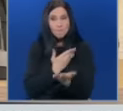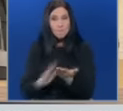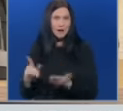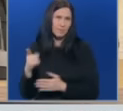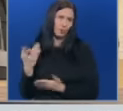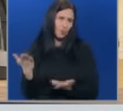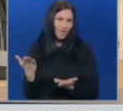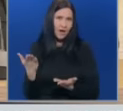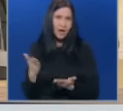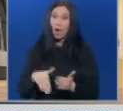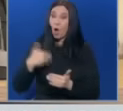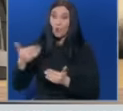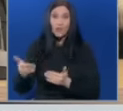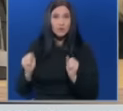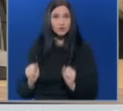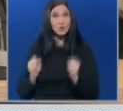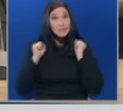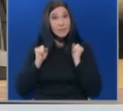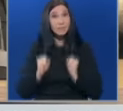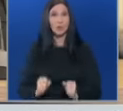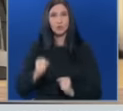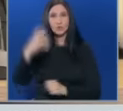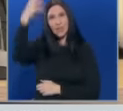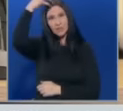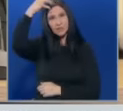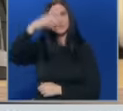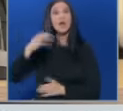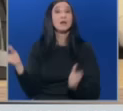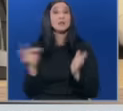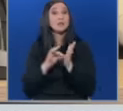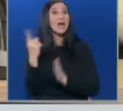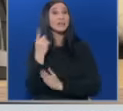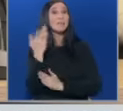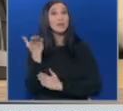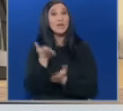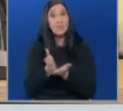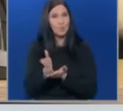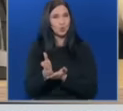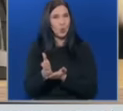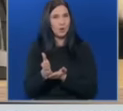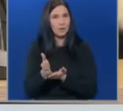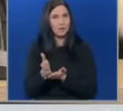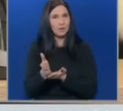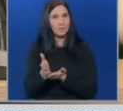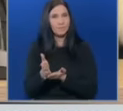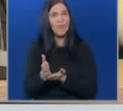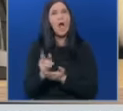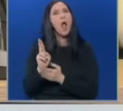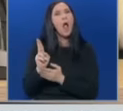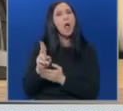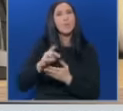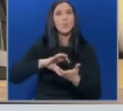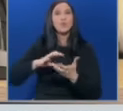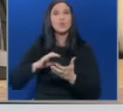това. Оттатъка стои стабилността на държавата. Целта е само в тази посока. Как